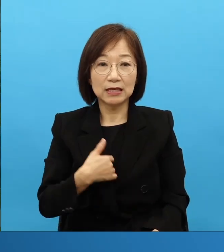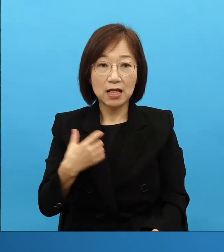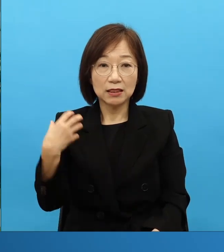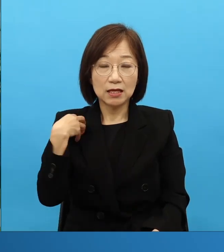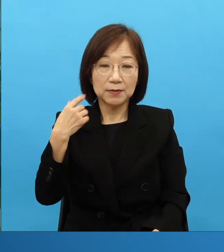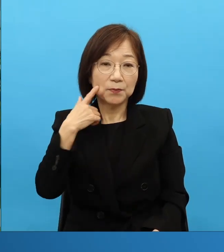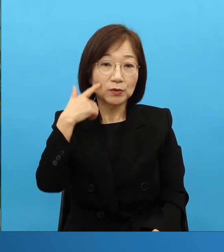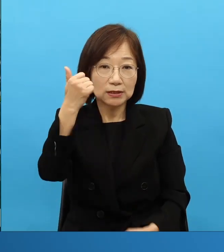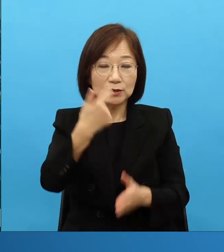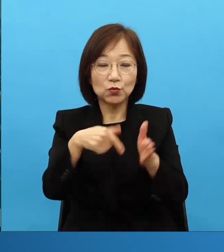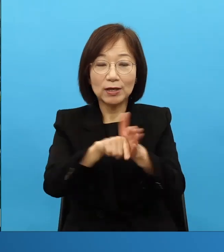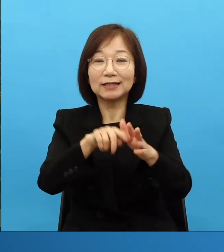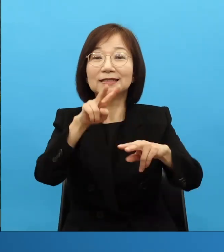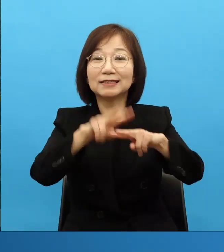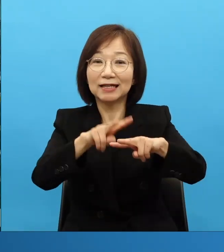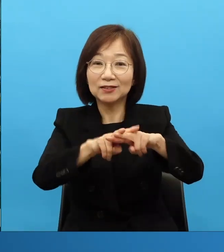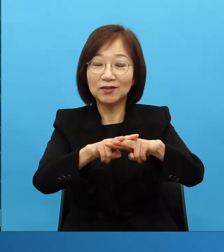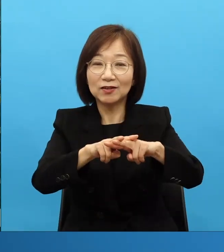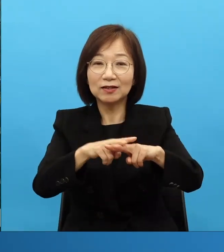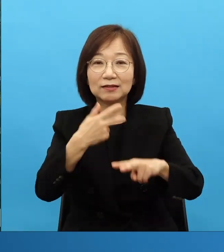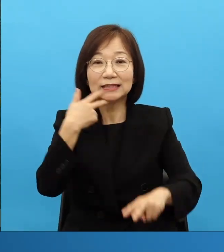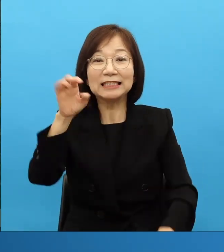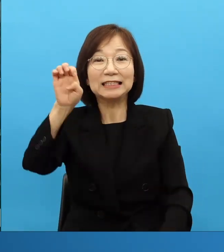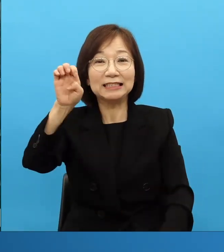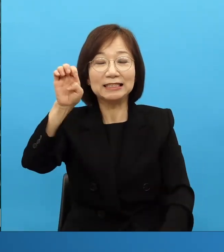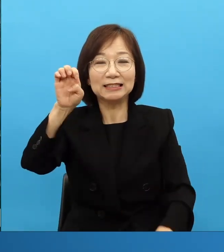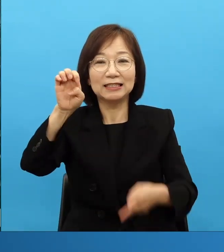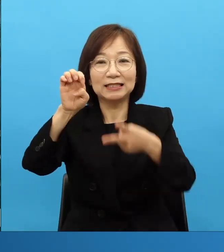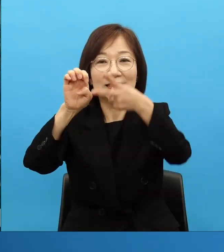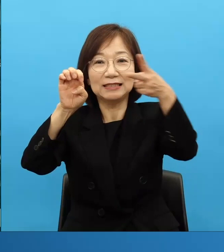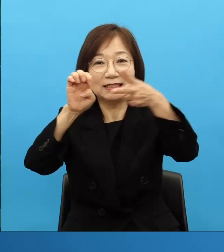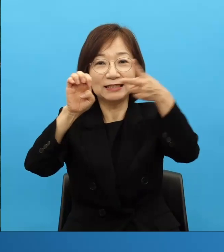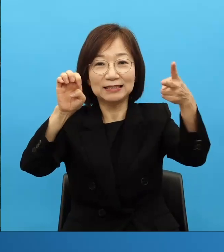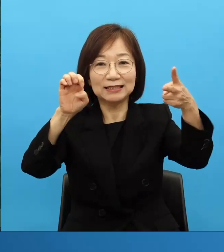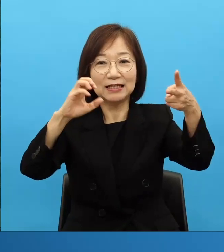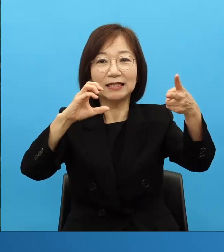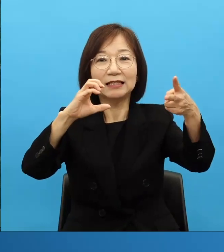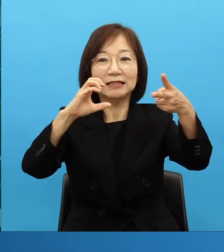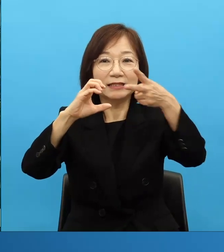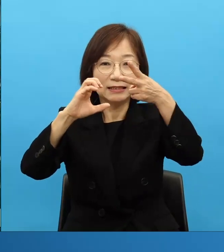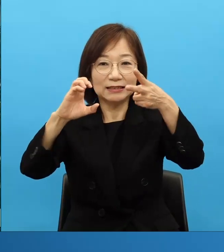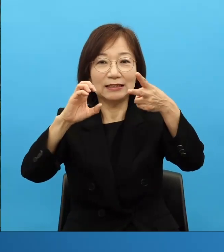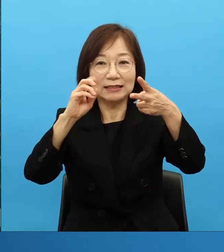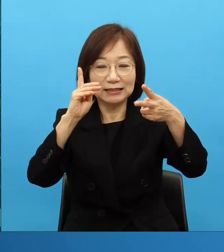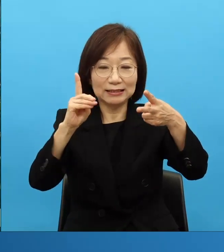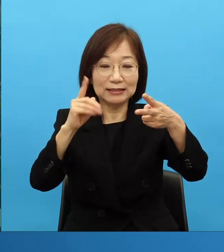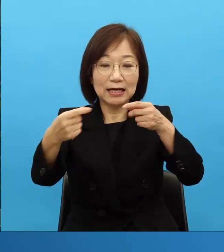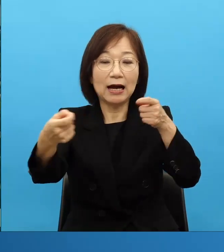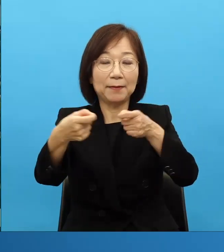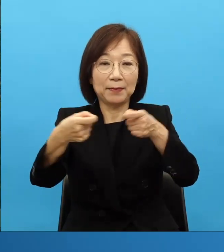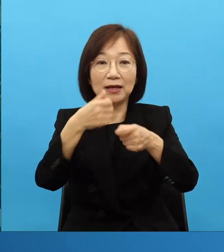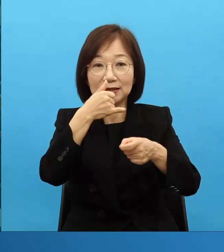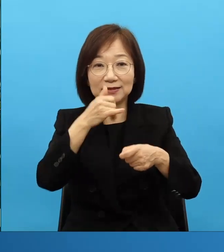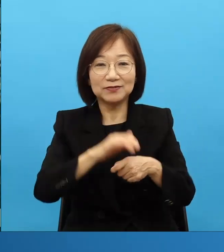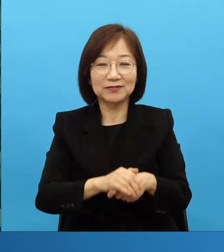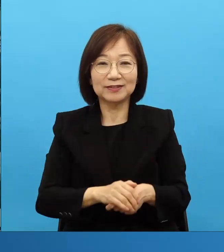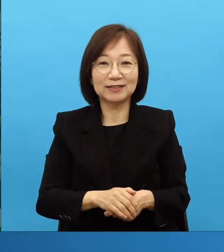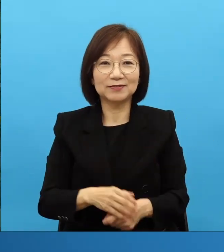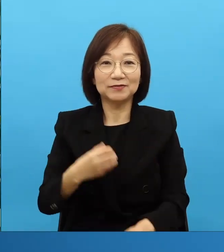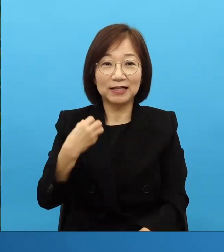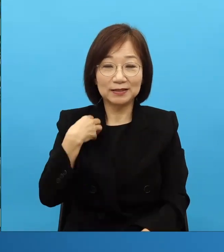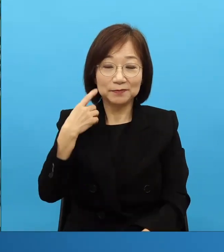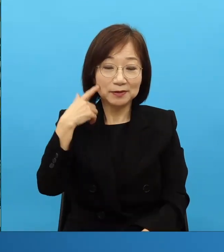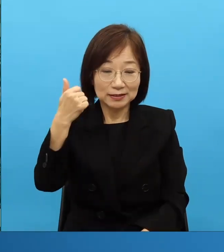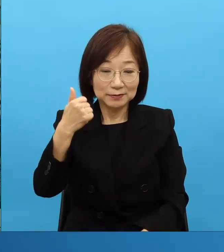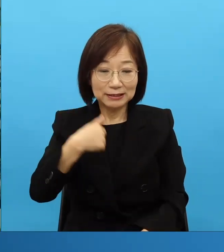목회자를 위한 좌석이 이동 2층 본당 C열과 D열 앞쪽으로 배치됩니다. 담임 목회자는 등록 확인 후